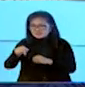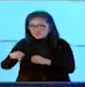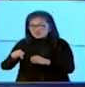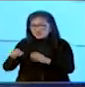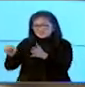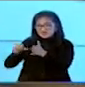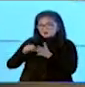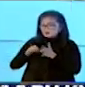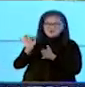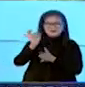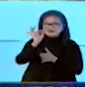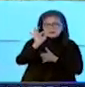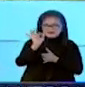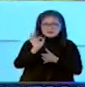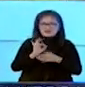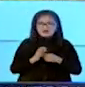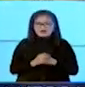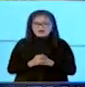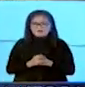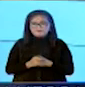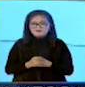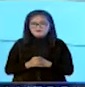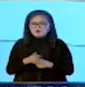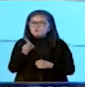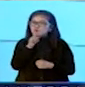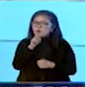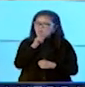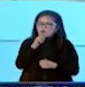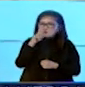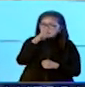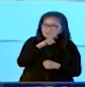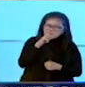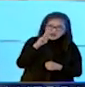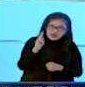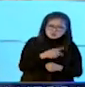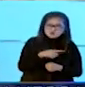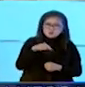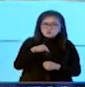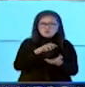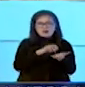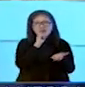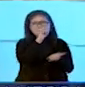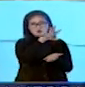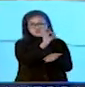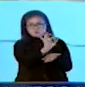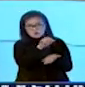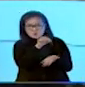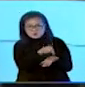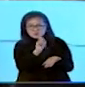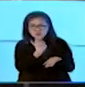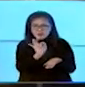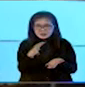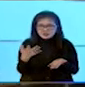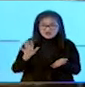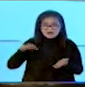bantuan meski diduga telah melakukan kebohongan TNI Jember tidak melaporkan SL dan istrinya ke ranah hukum karena tidak merasa